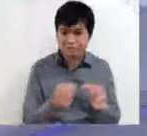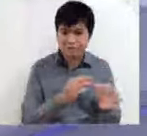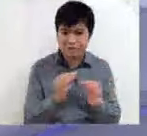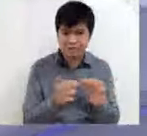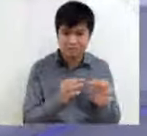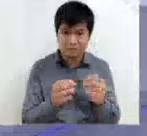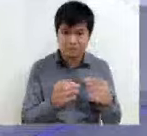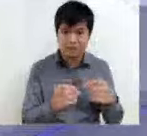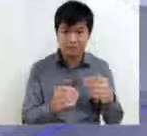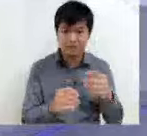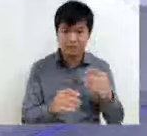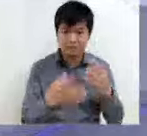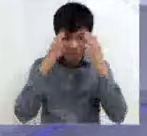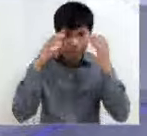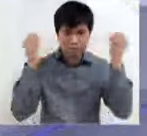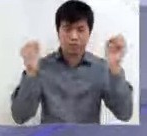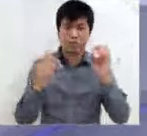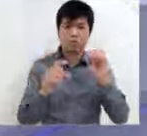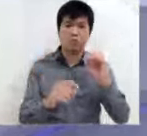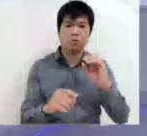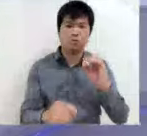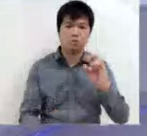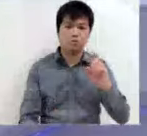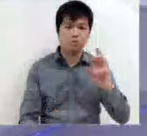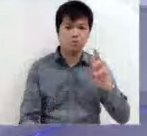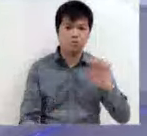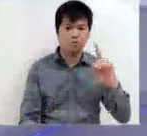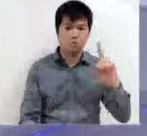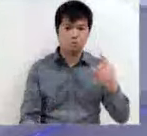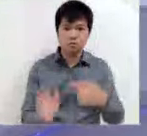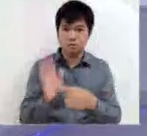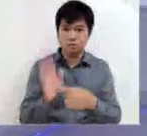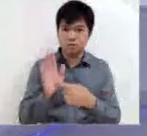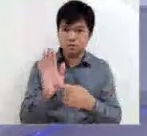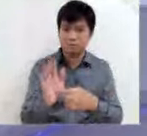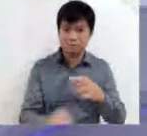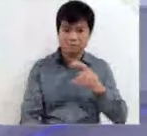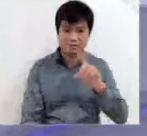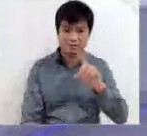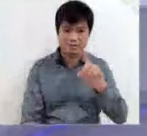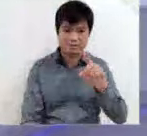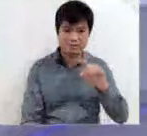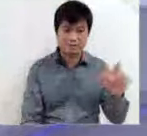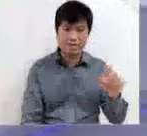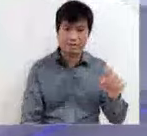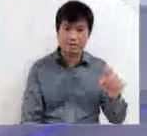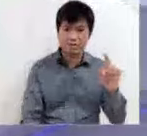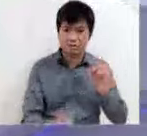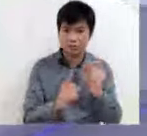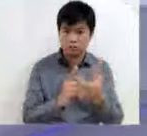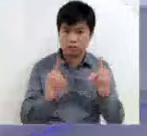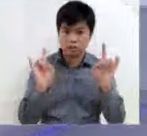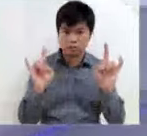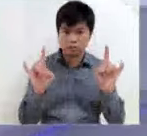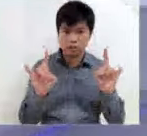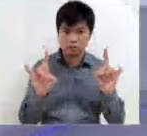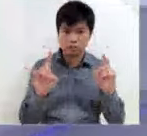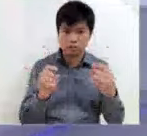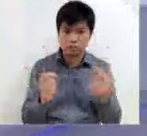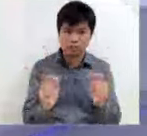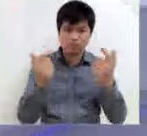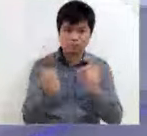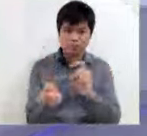Oxford Languages, isinasalamin ng salitang Riz ang social media ngayon na mabilis na nagbabago ng